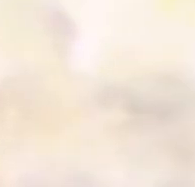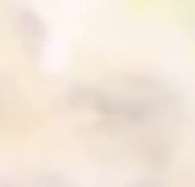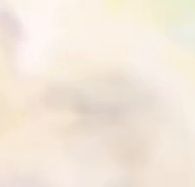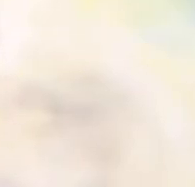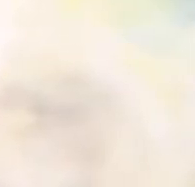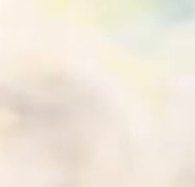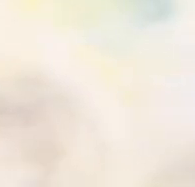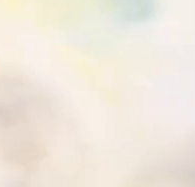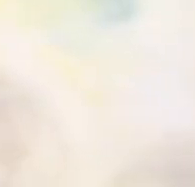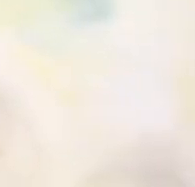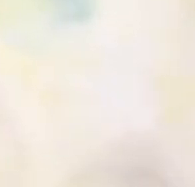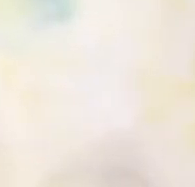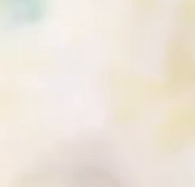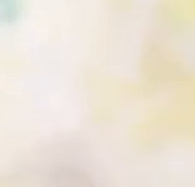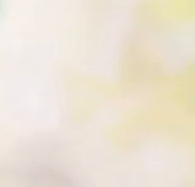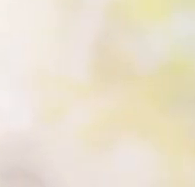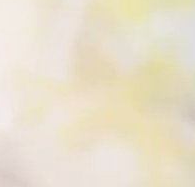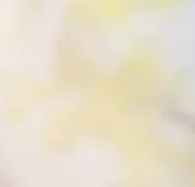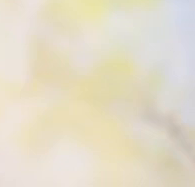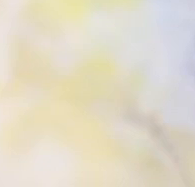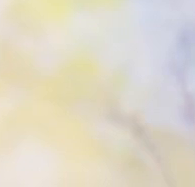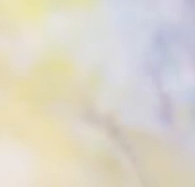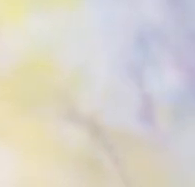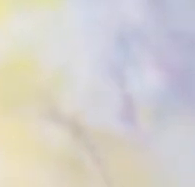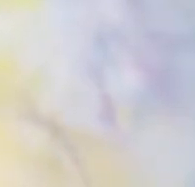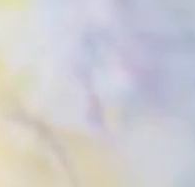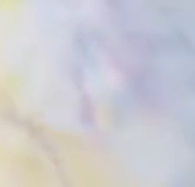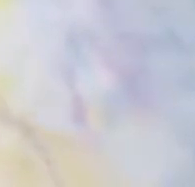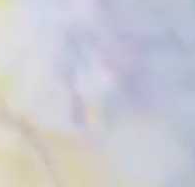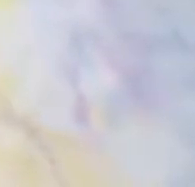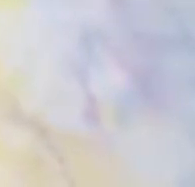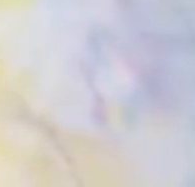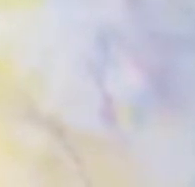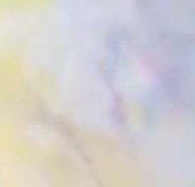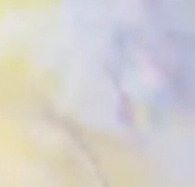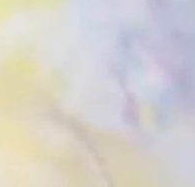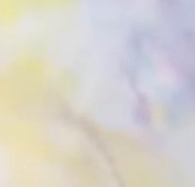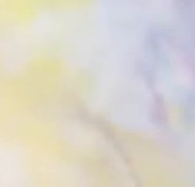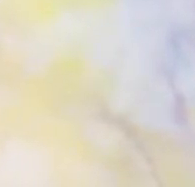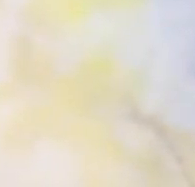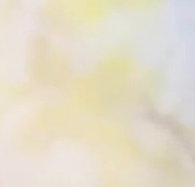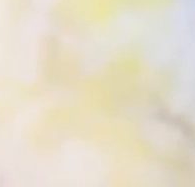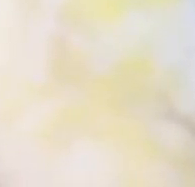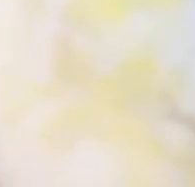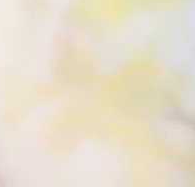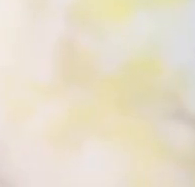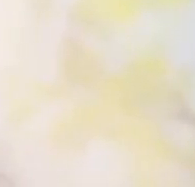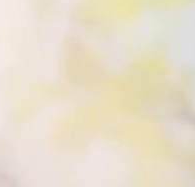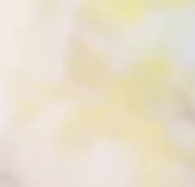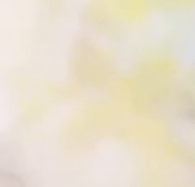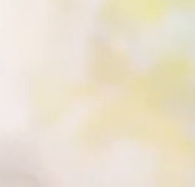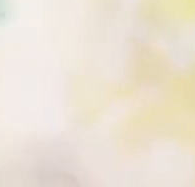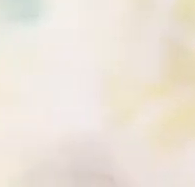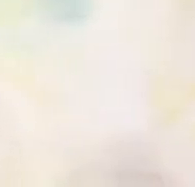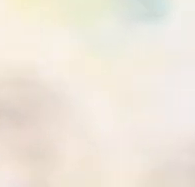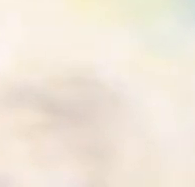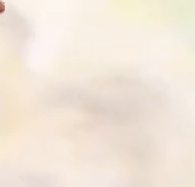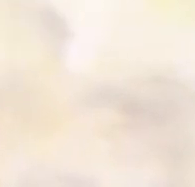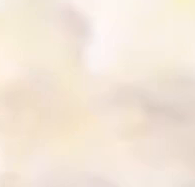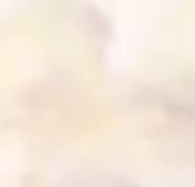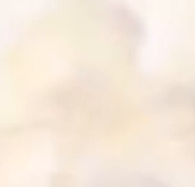kwamba hizi mbio zinalipa? Wasikilize ndugu zangu wapendwa, tunahitaji kujua habari hizi vizuri tuweze